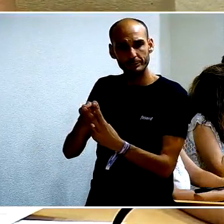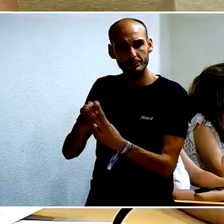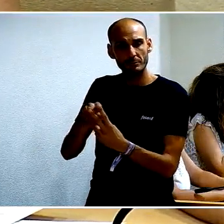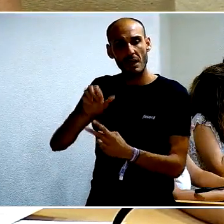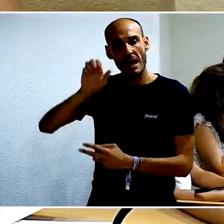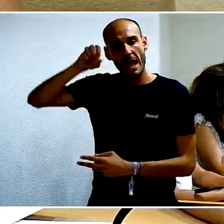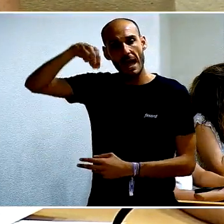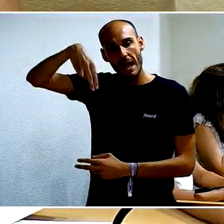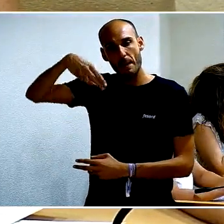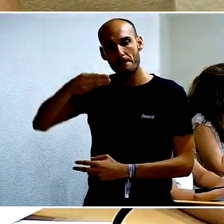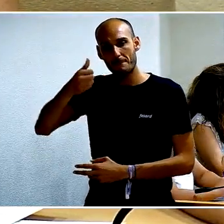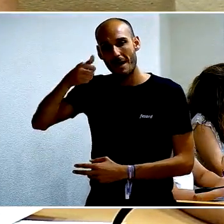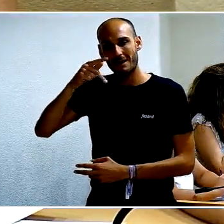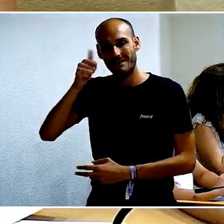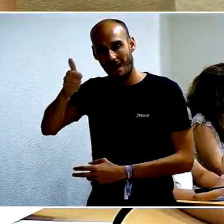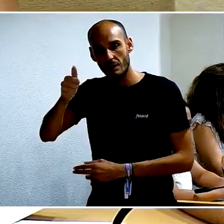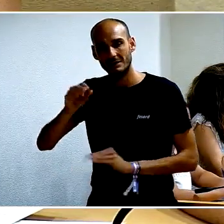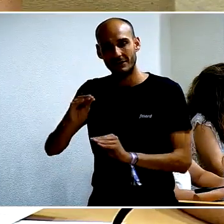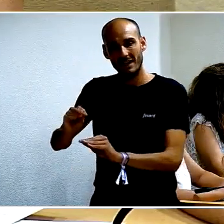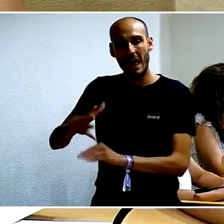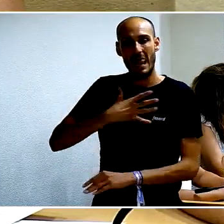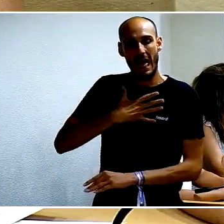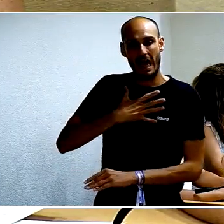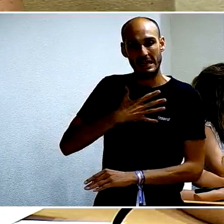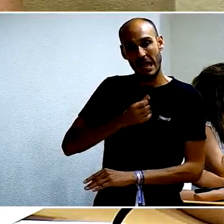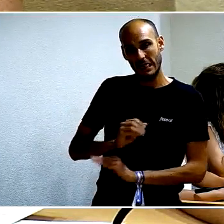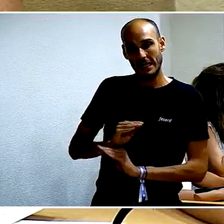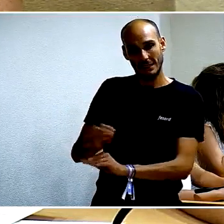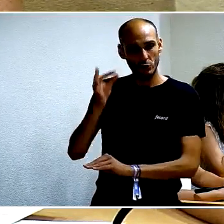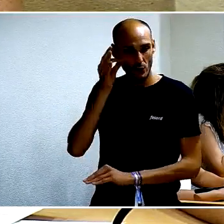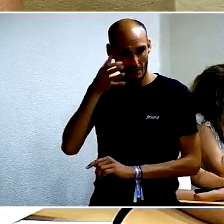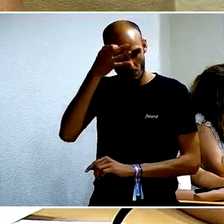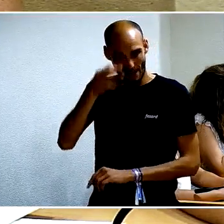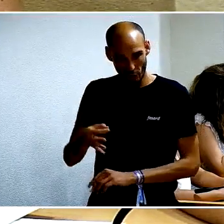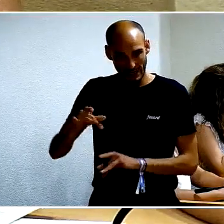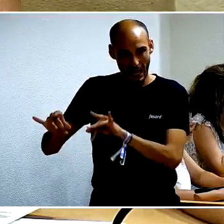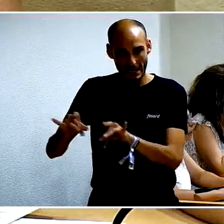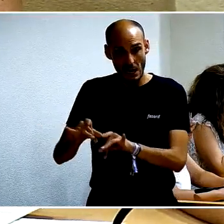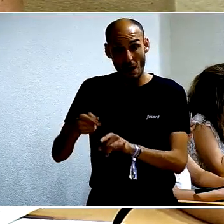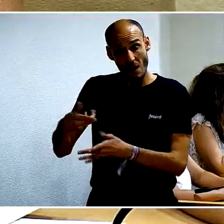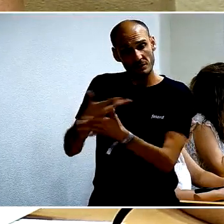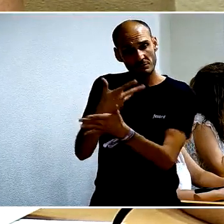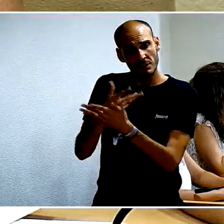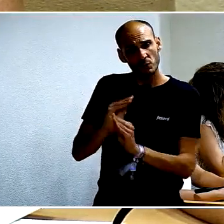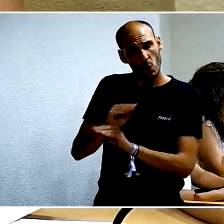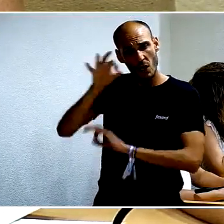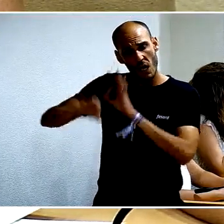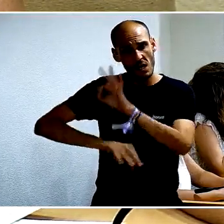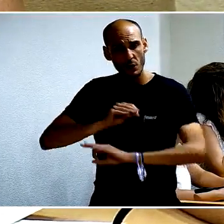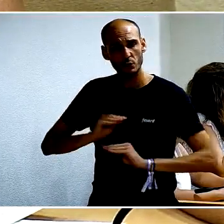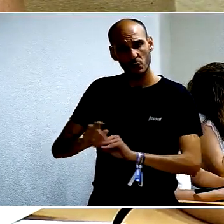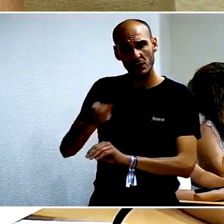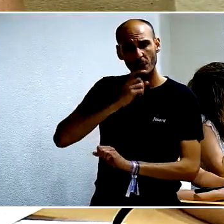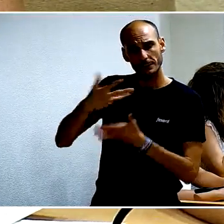Bahamruta, l'alcaldessa de la Daira de Lemsid, la qual ens va explicar com s'organitzen i les dificultats amb les que